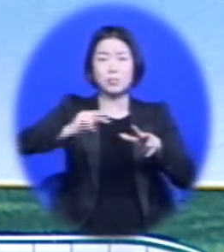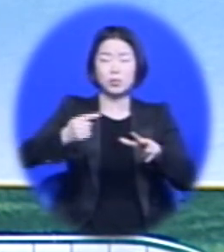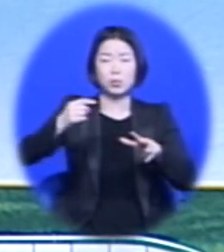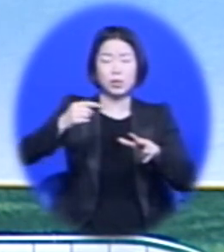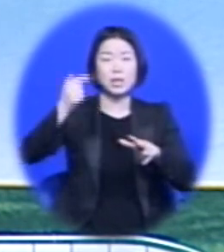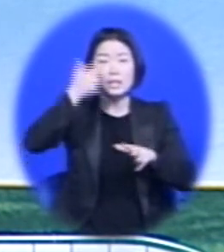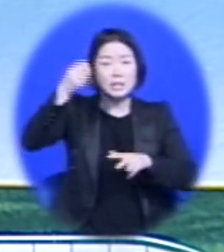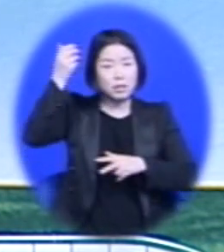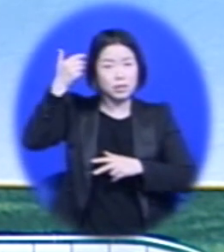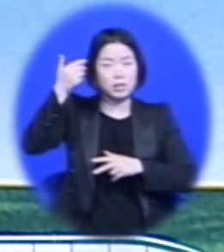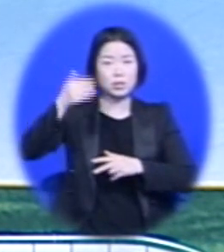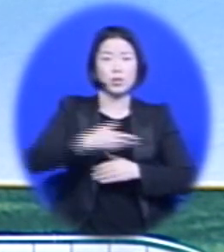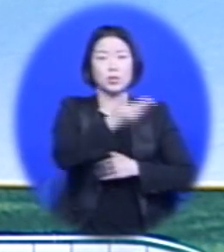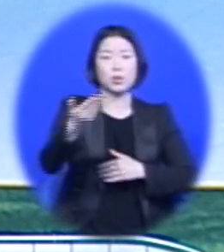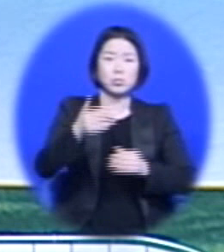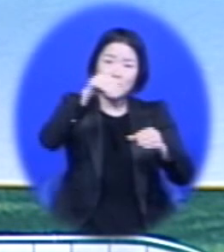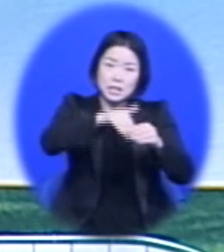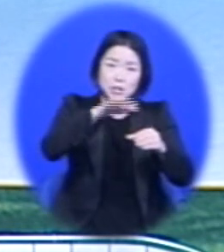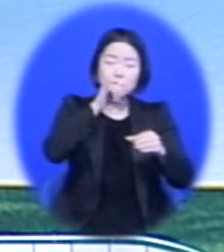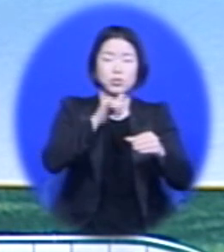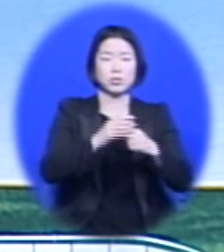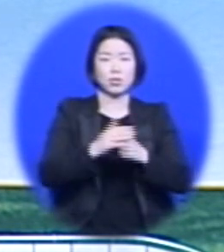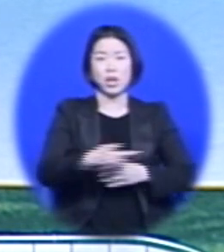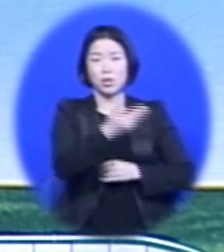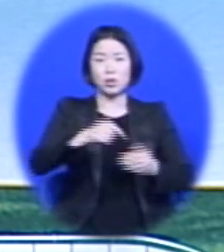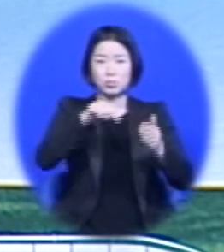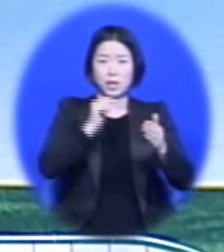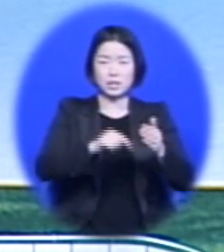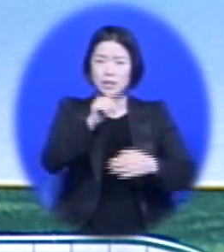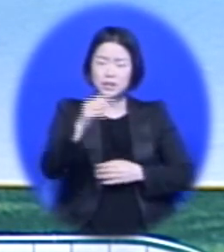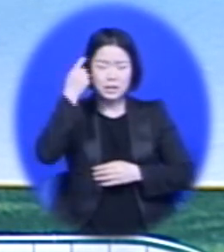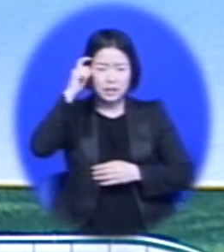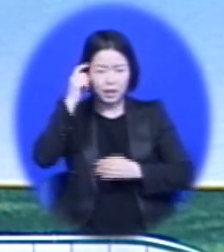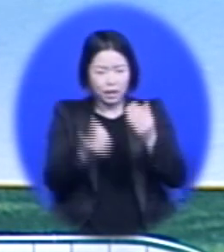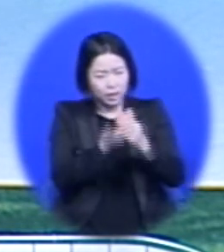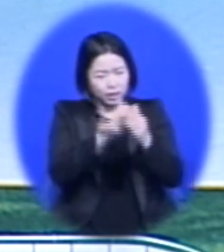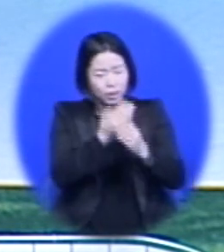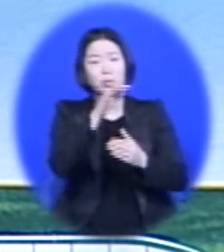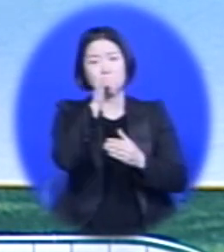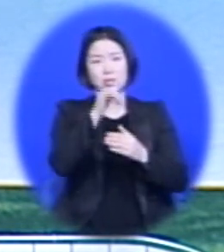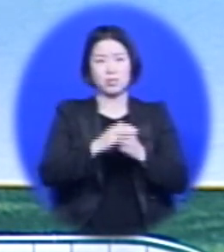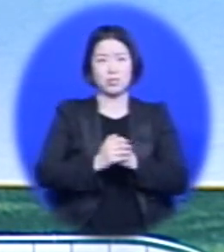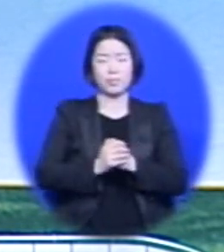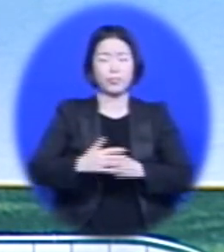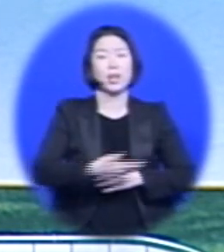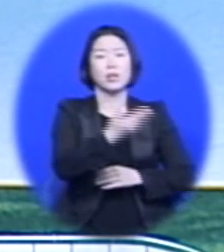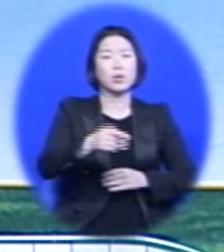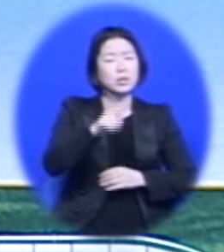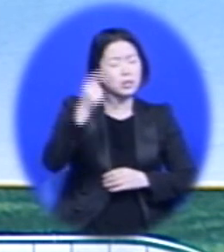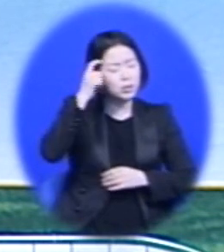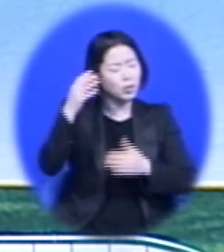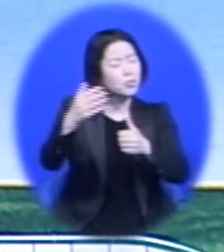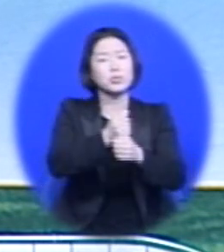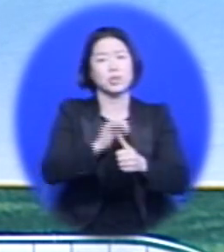여러분에게 넣어주고 계십니다. 여러분 안에서 지금 그 생각을 일으키고 계십니다. 여러분, 그걸